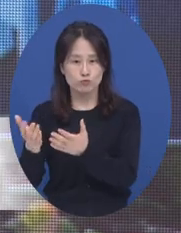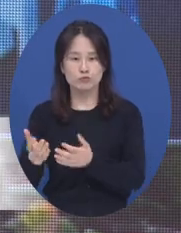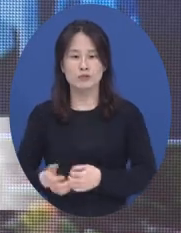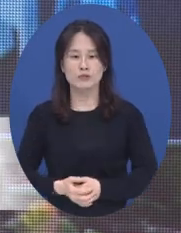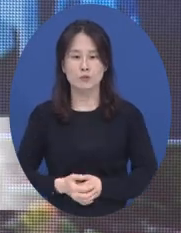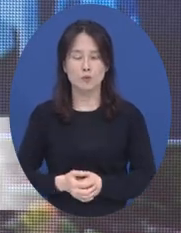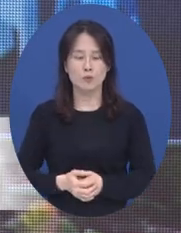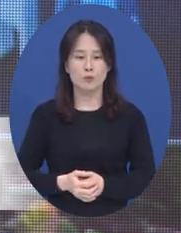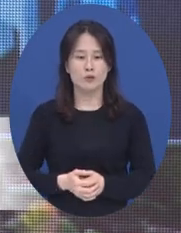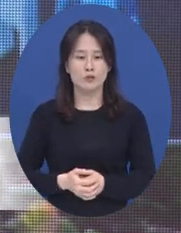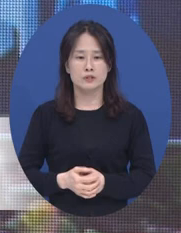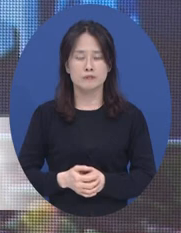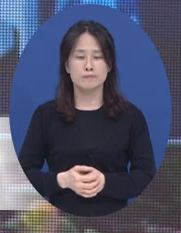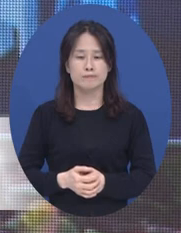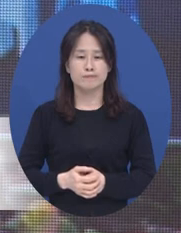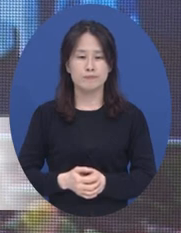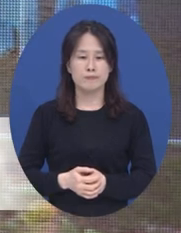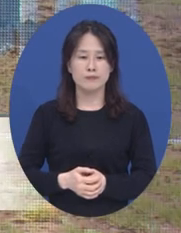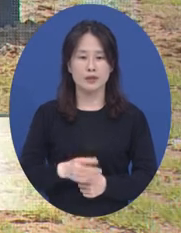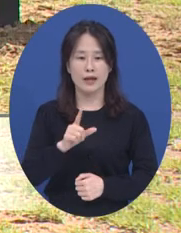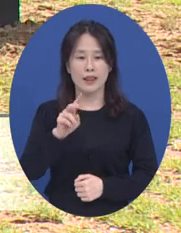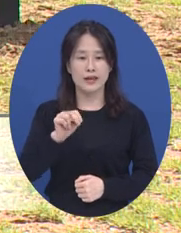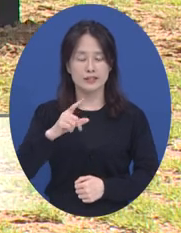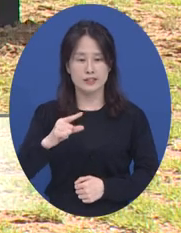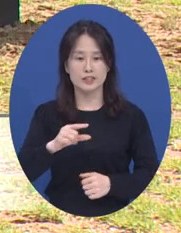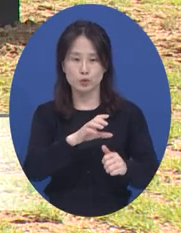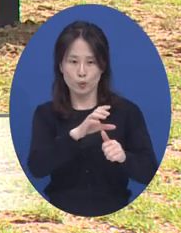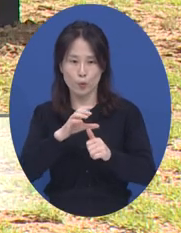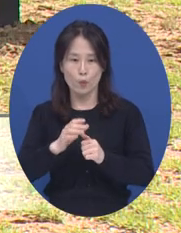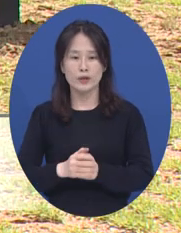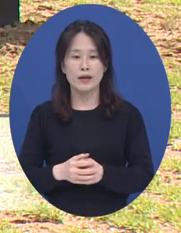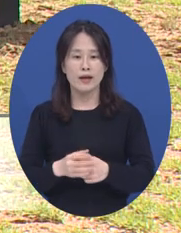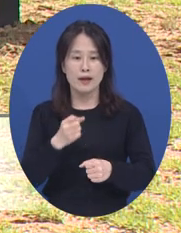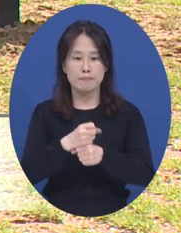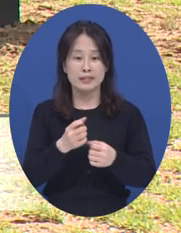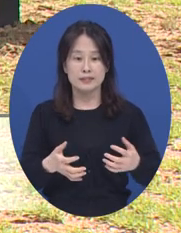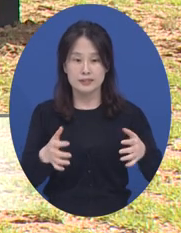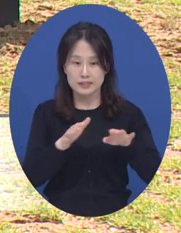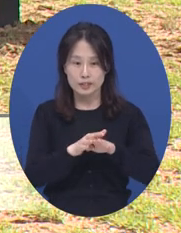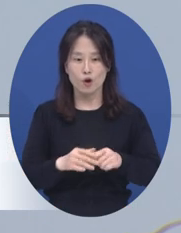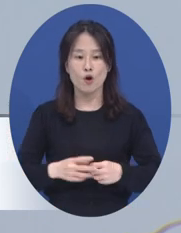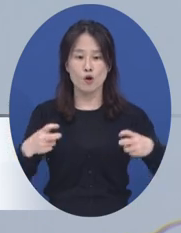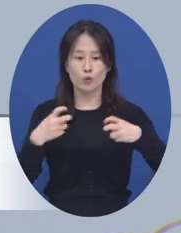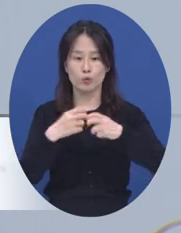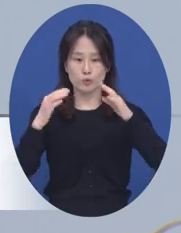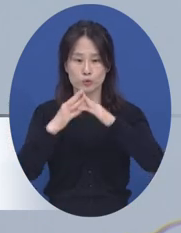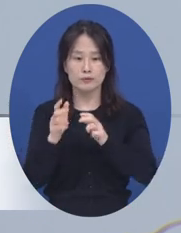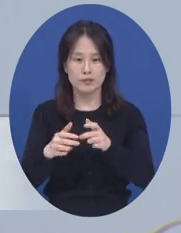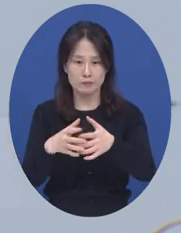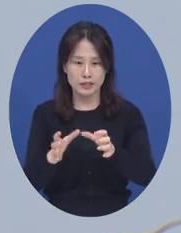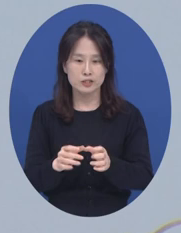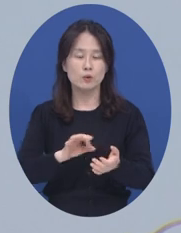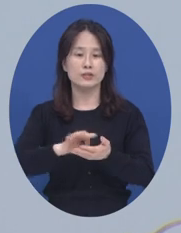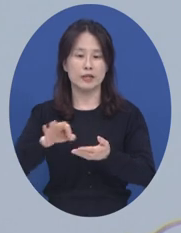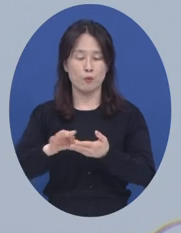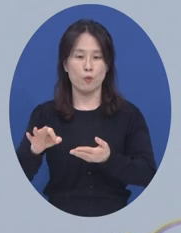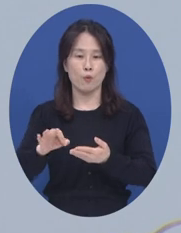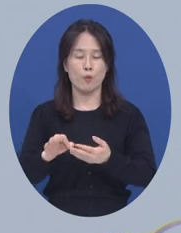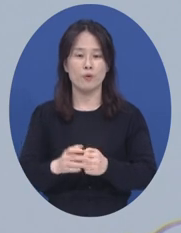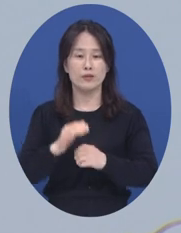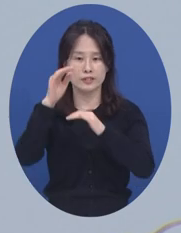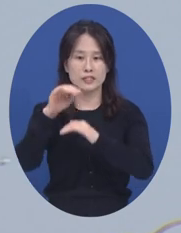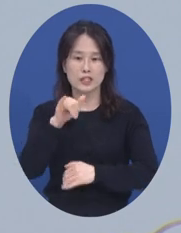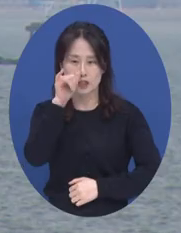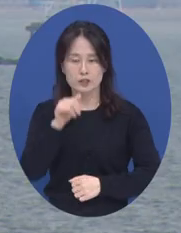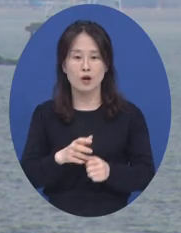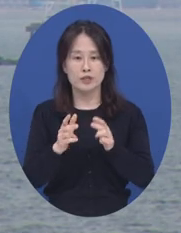안산 도시개발 부지에 LNG를 활용한 수소 생산 시설을 설치해 교통과 주거, 산단 에너지원으로 활용하는 게 골자입니다.